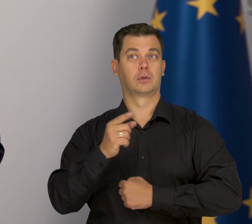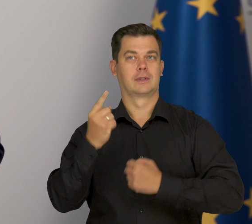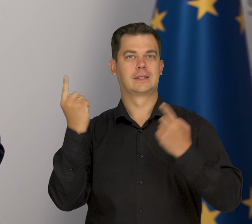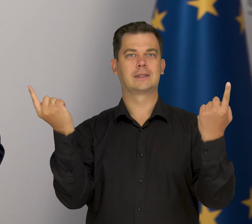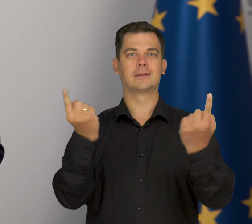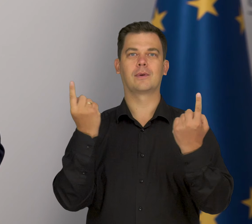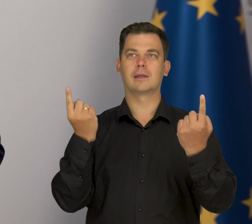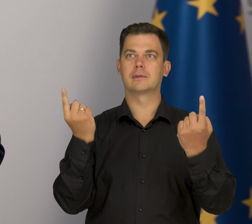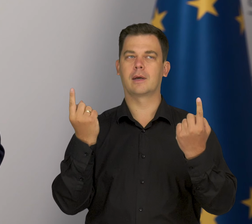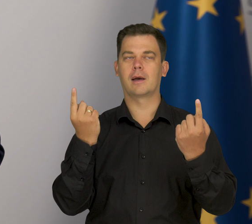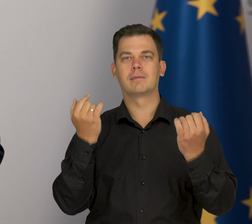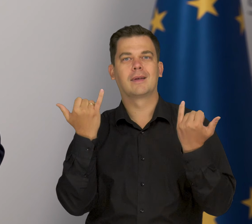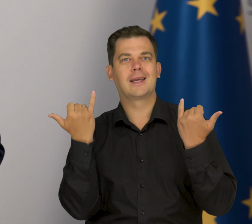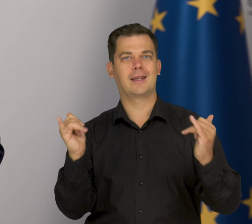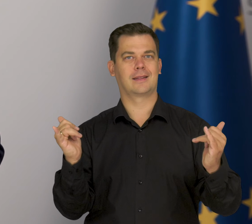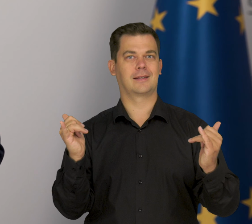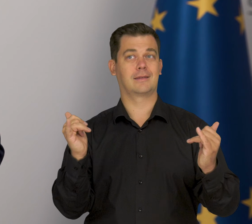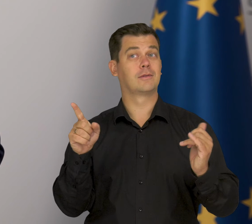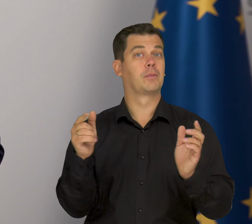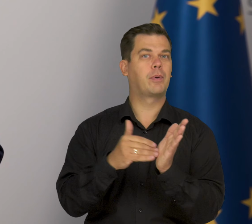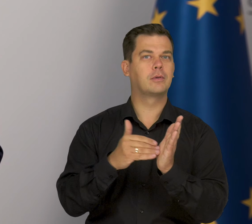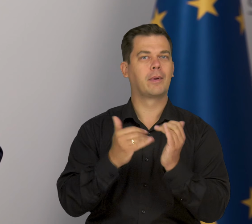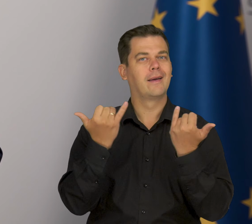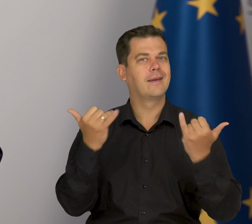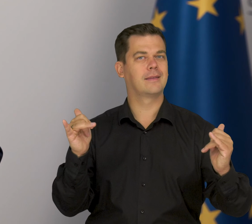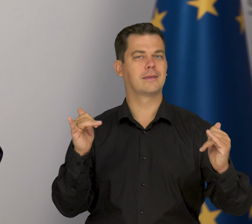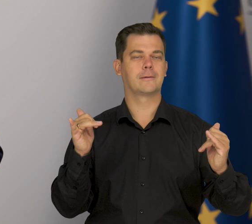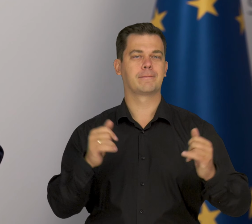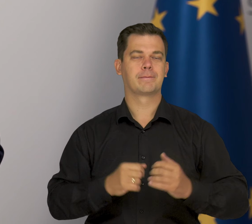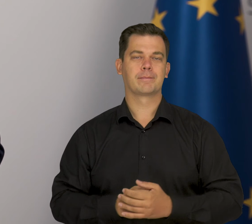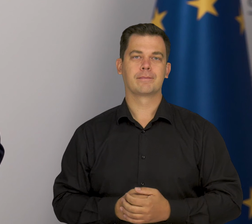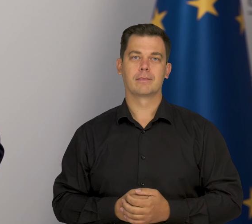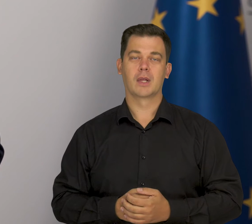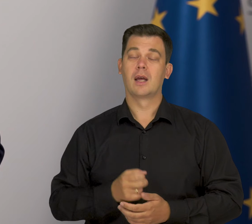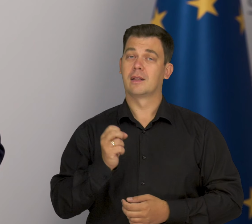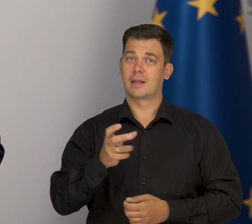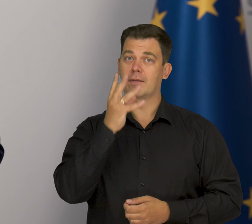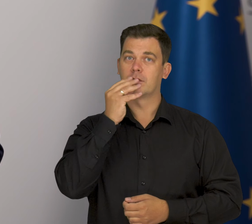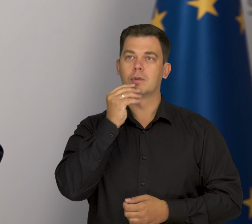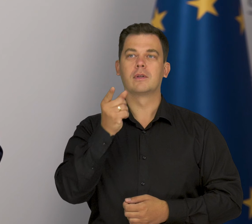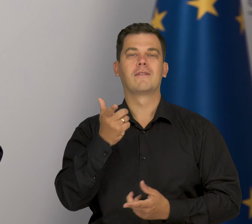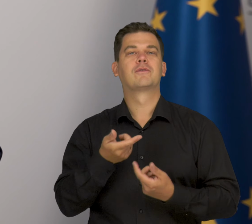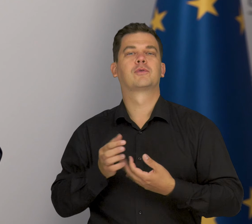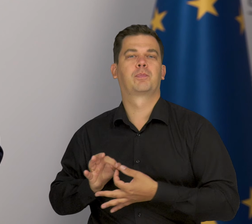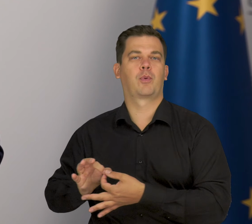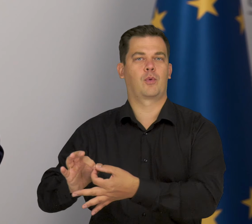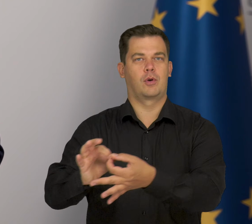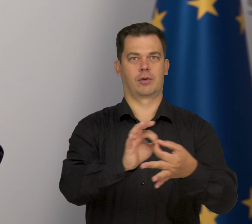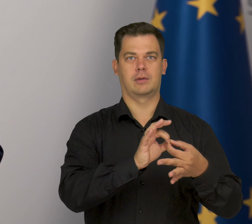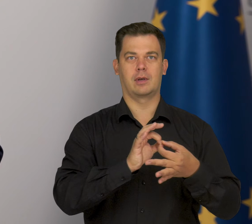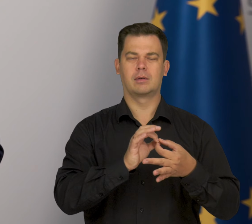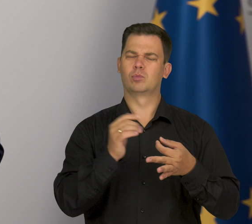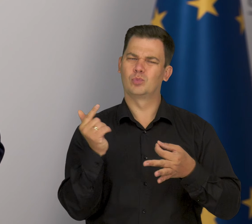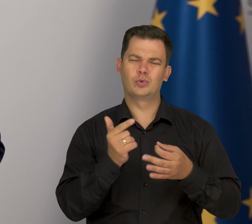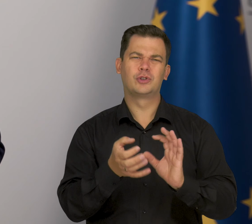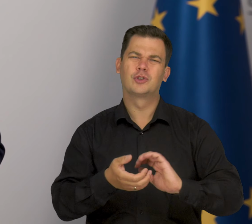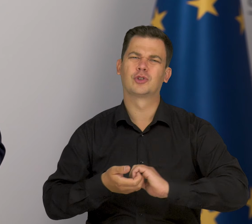w obliczu zmieniających się okoliczności i potrzeb. Tak bowiem działa autentyczna